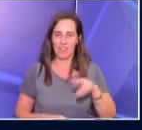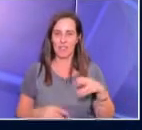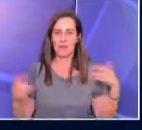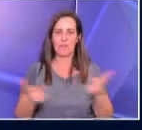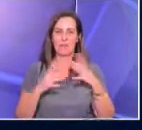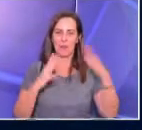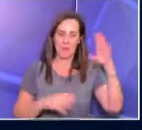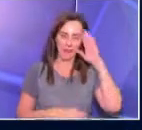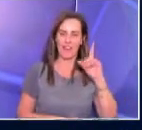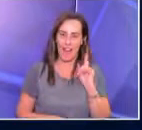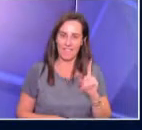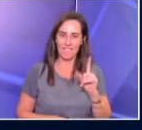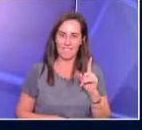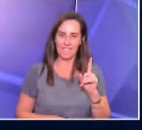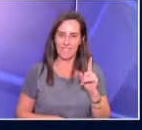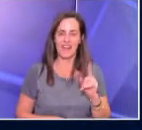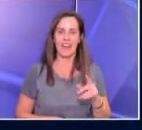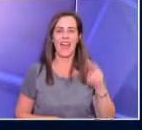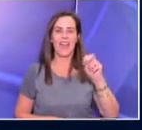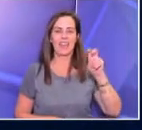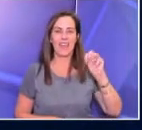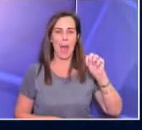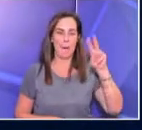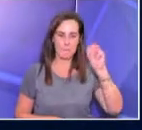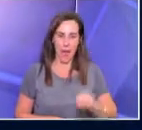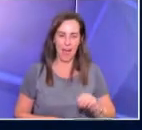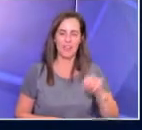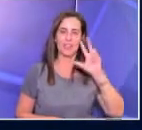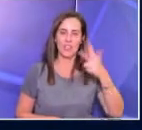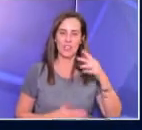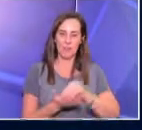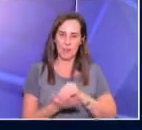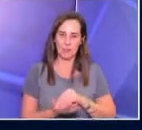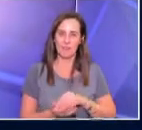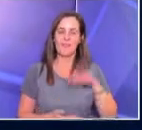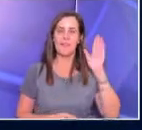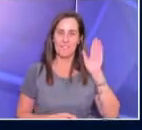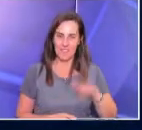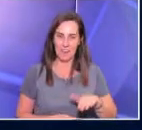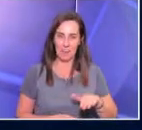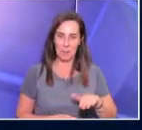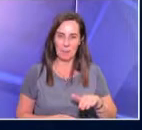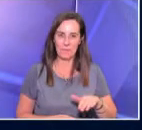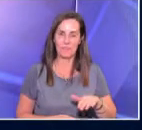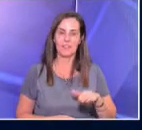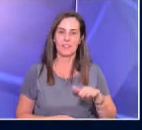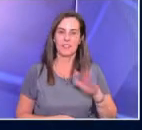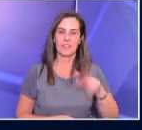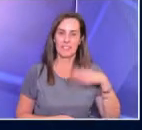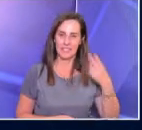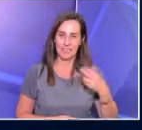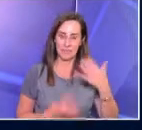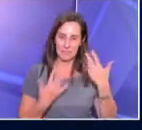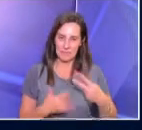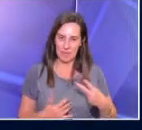גדולה בחיפה. אבל נעמה לזימי, שהיא מספר 3 ברשימה שלה, וגם כנראה קרוב לוודאי תהיה